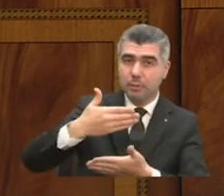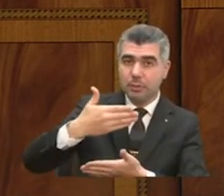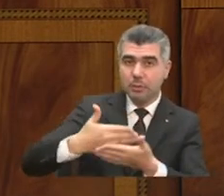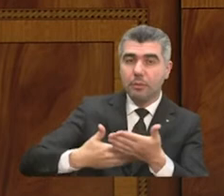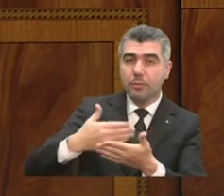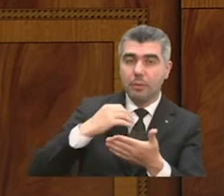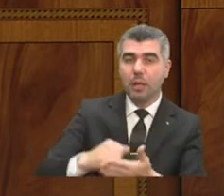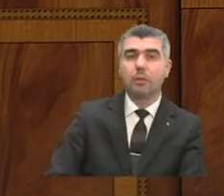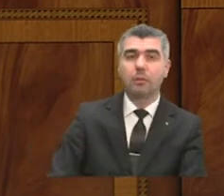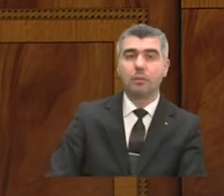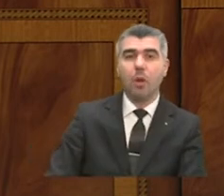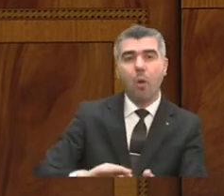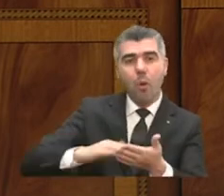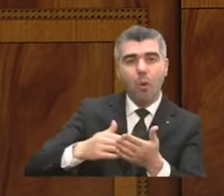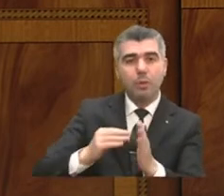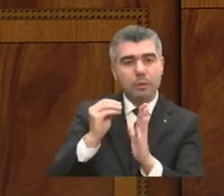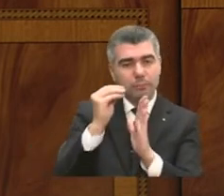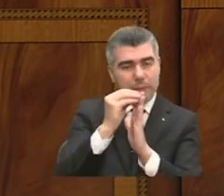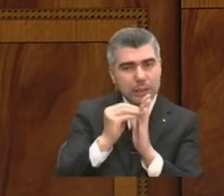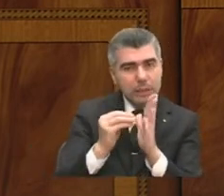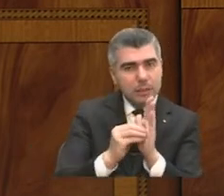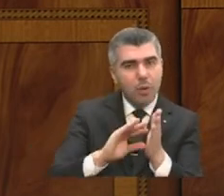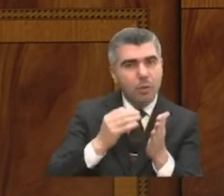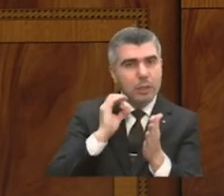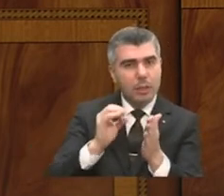Cette décision